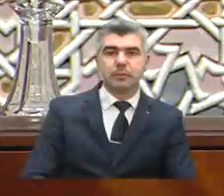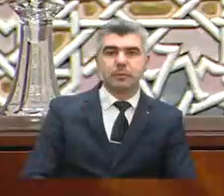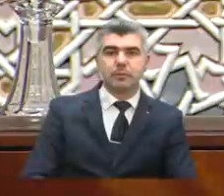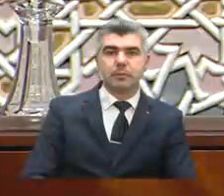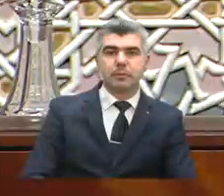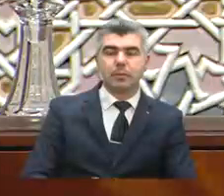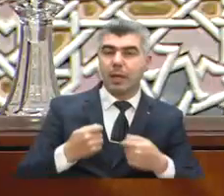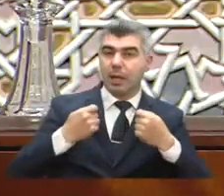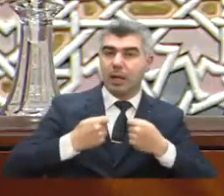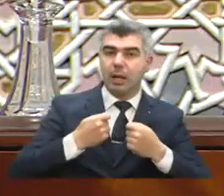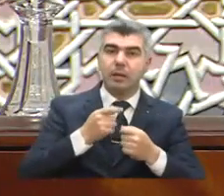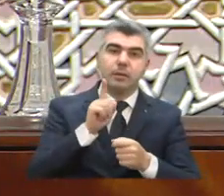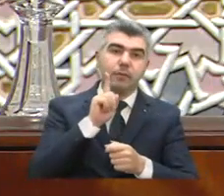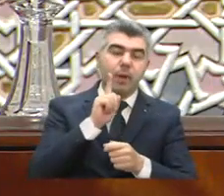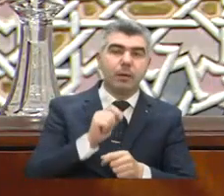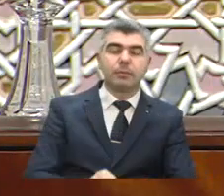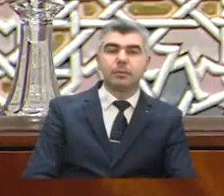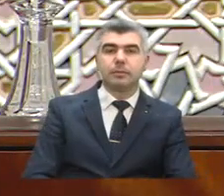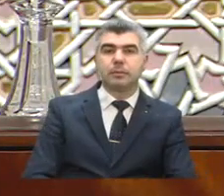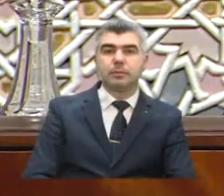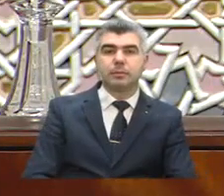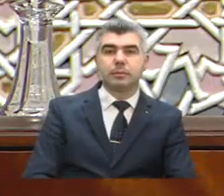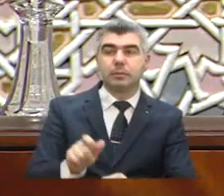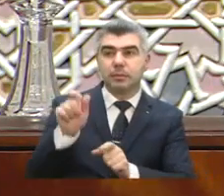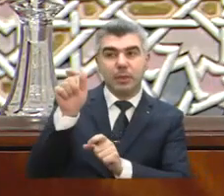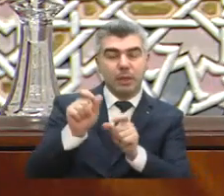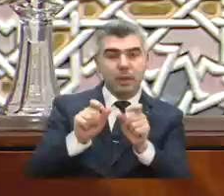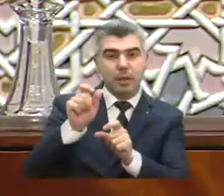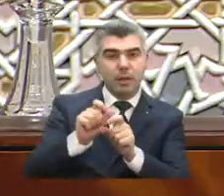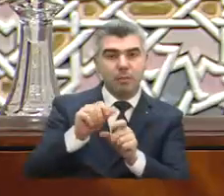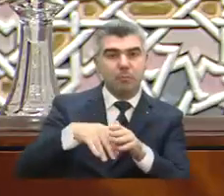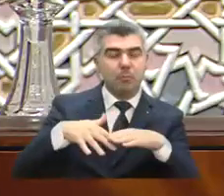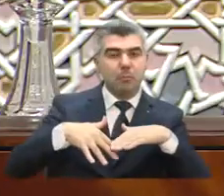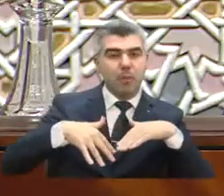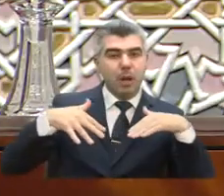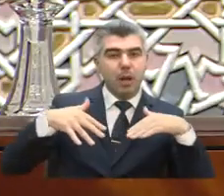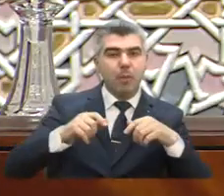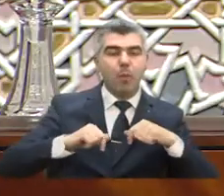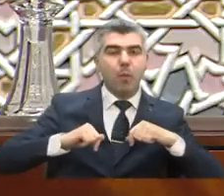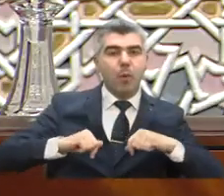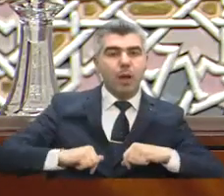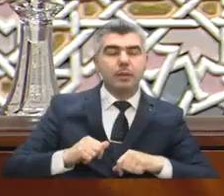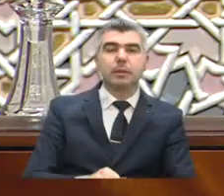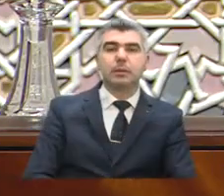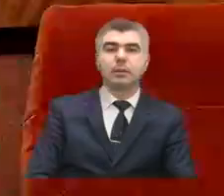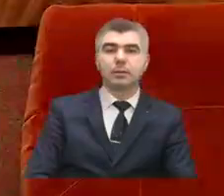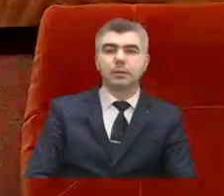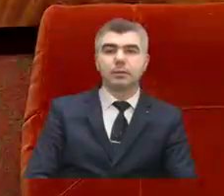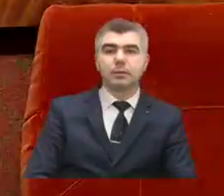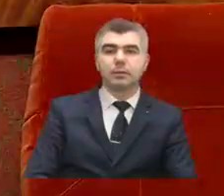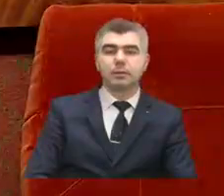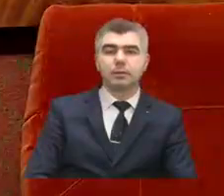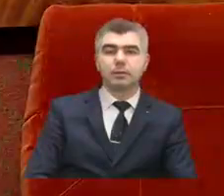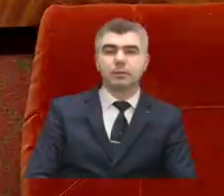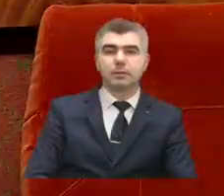السيدة الرئيسة المحترمة، السيدات والسادة النواب، السيد الوزير، السيدة الوزيرة،